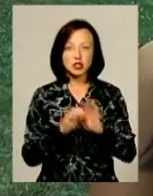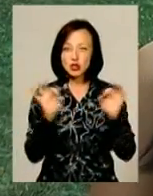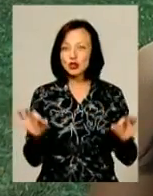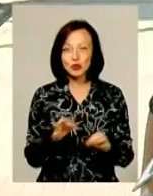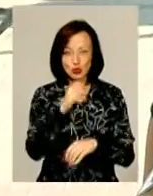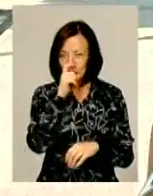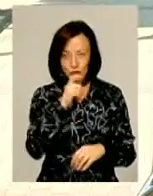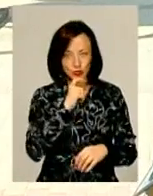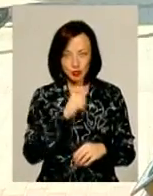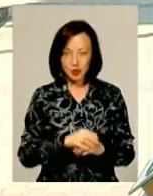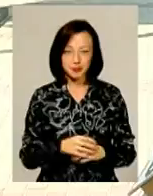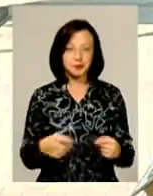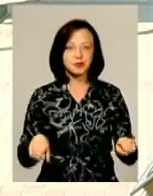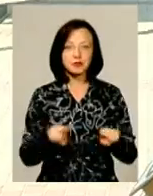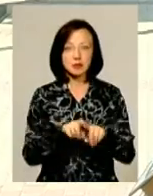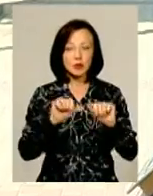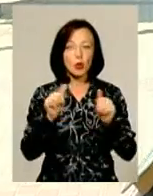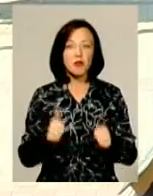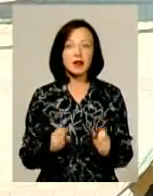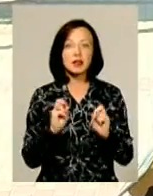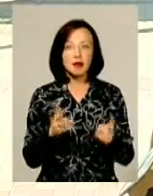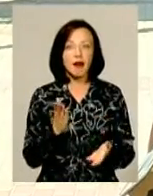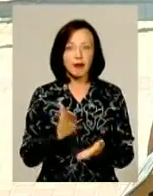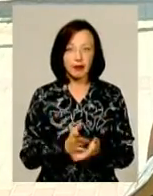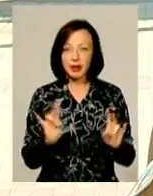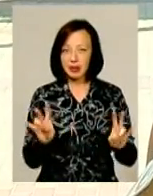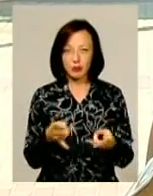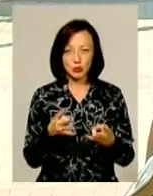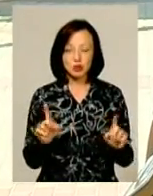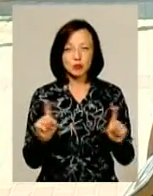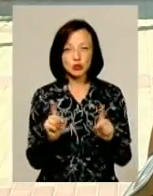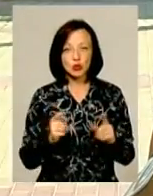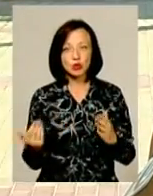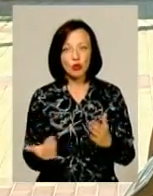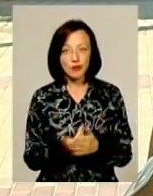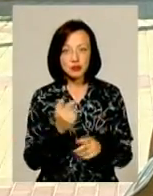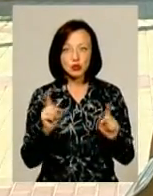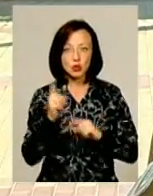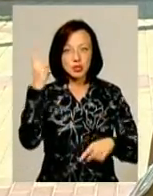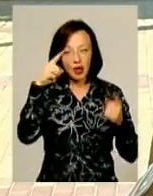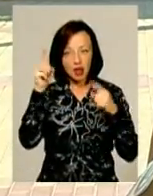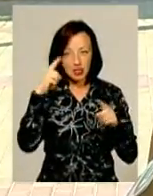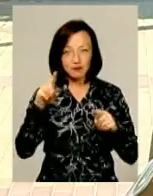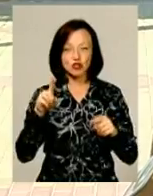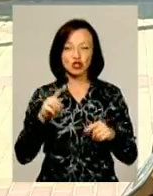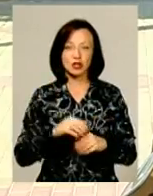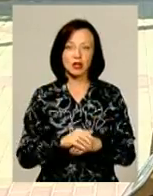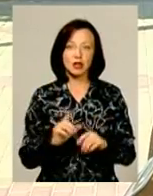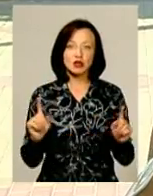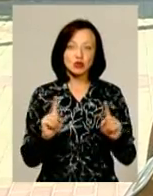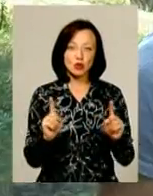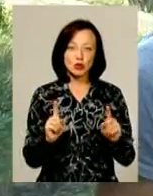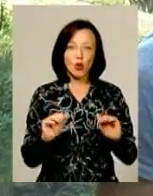не розуміють. В такому вигляді, як воно є, не потрібно. Щось новіше, щось креативніше,